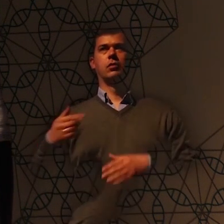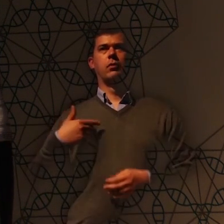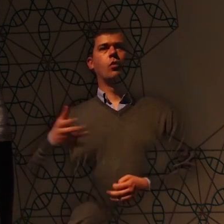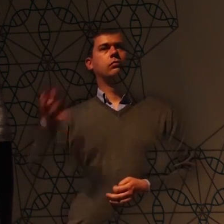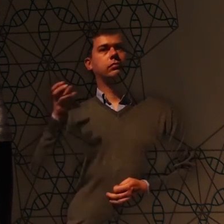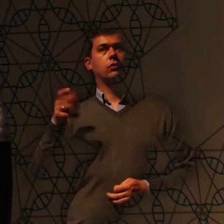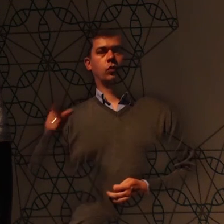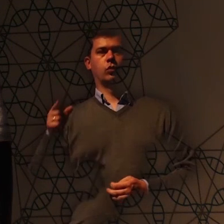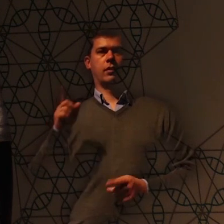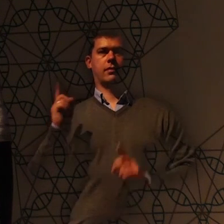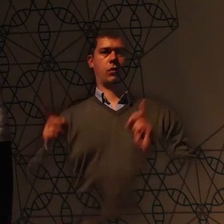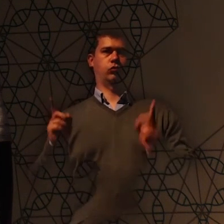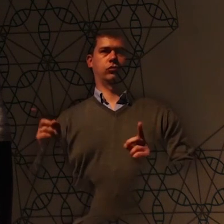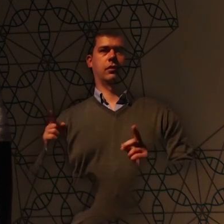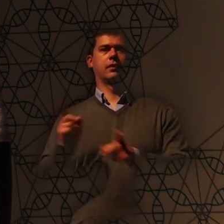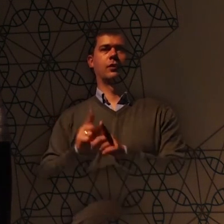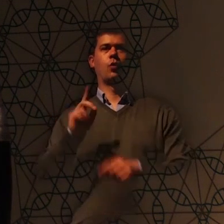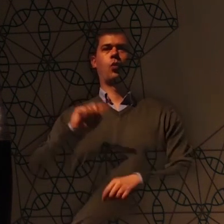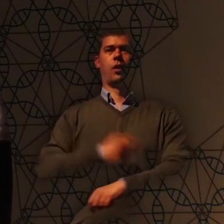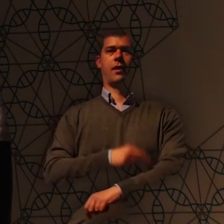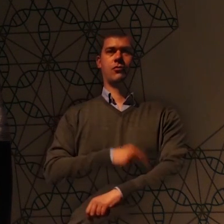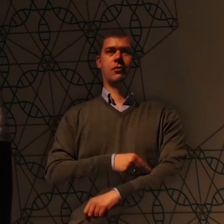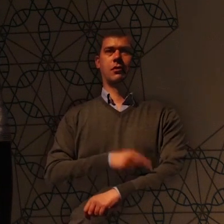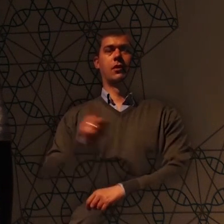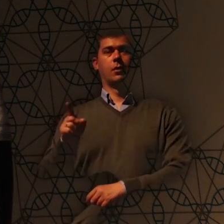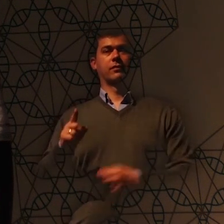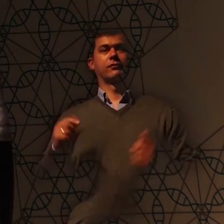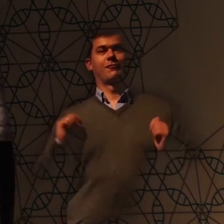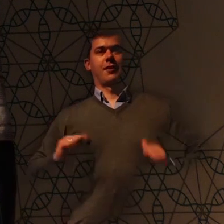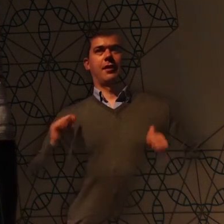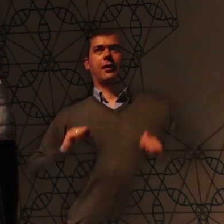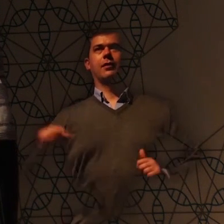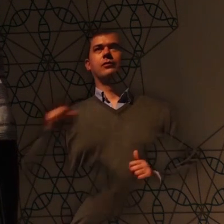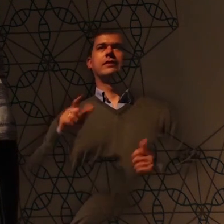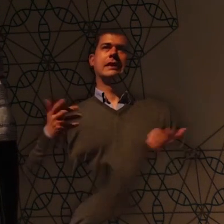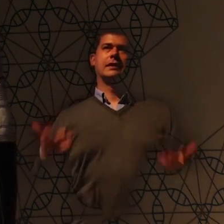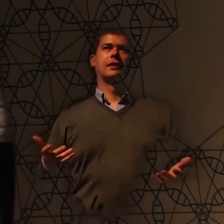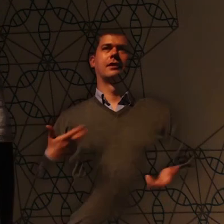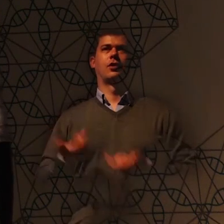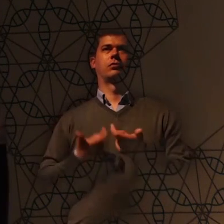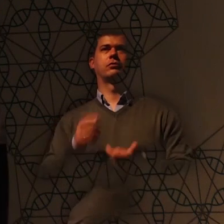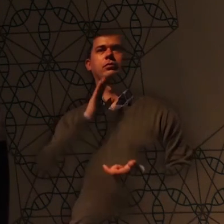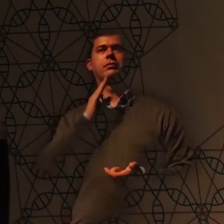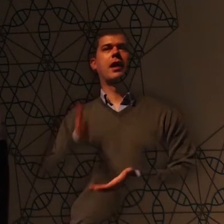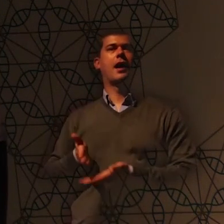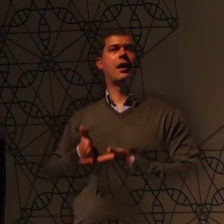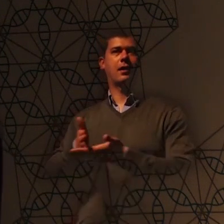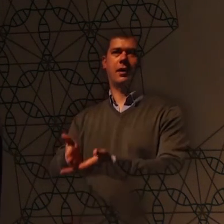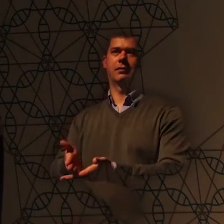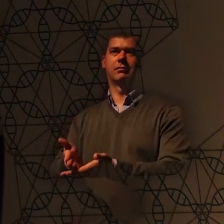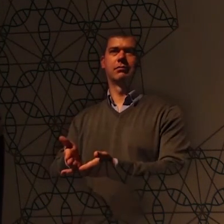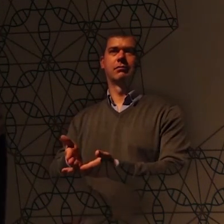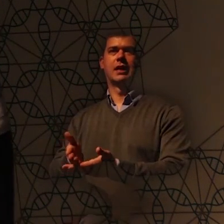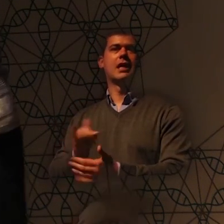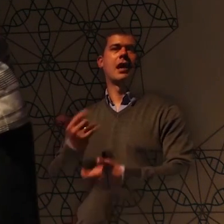głównie nauczyciele i kuratorzy którzy po prostu No czekają na jakiś rodzaj rady Co można zrobić